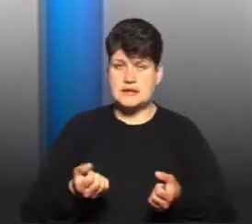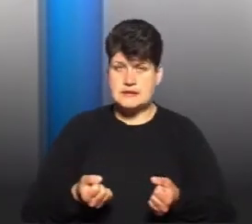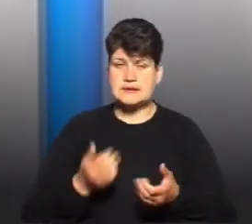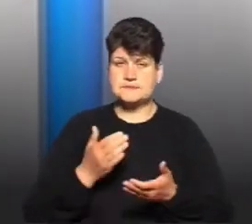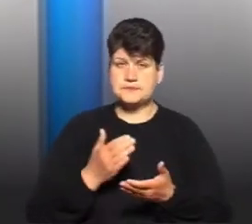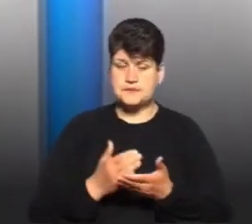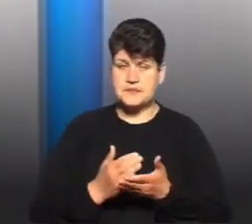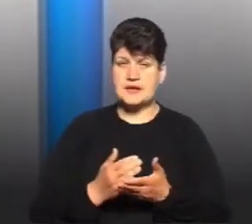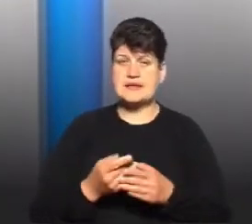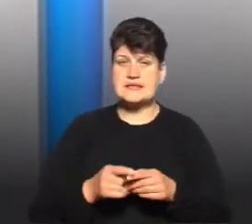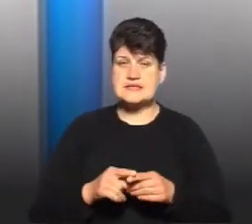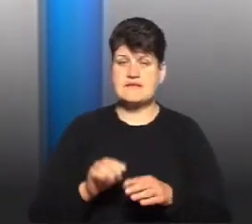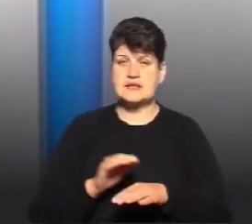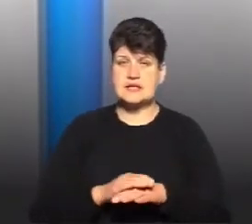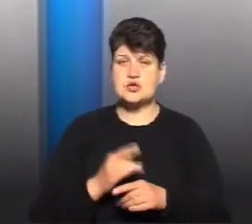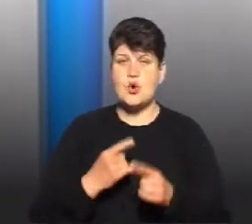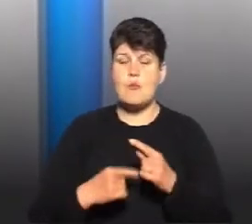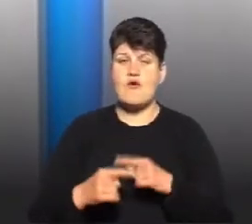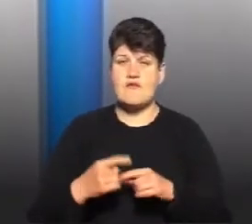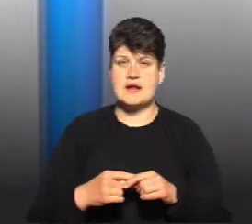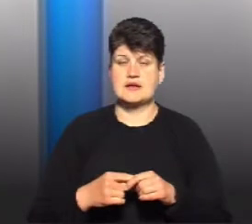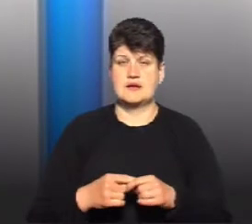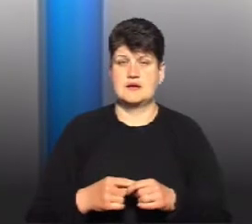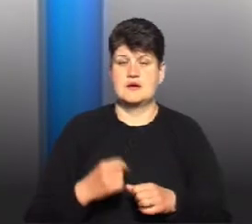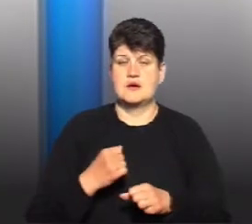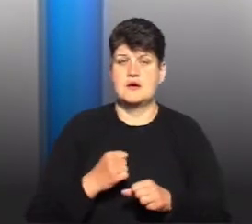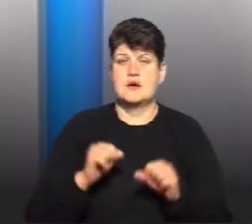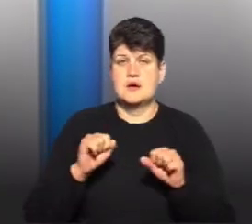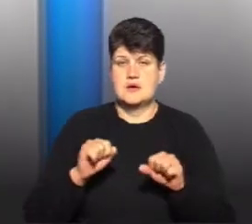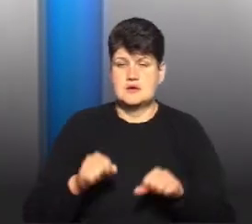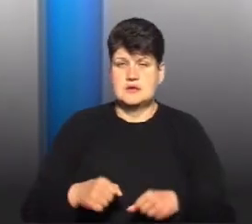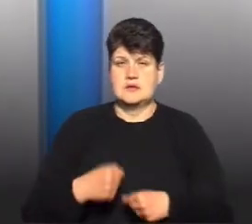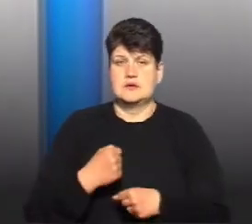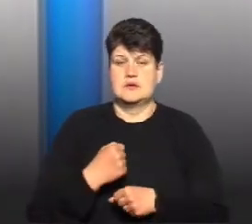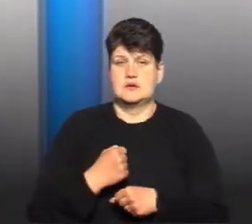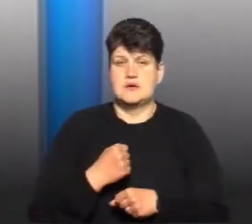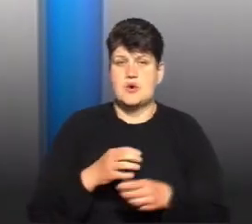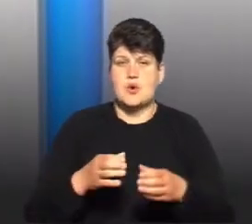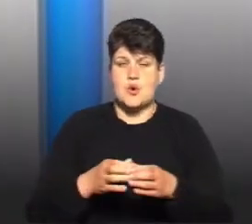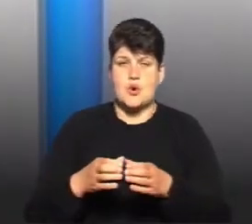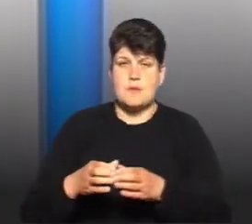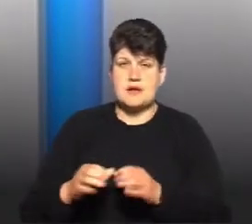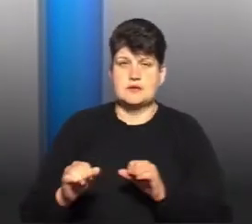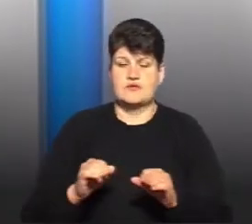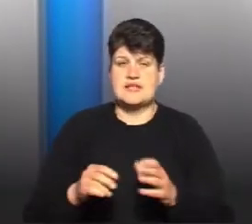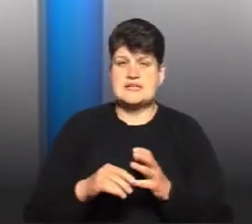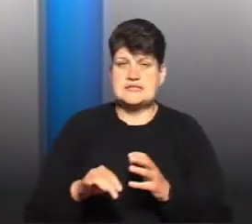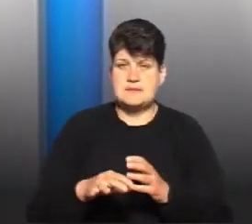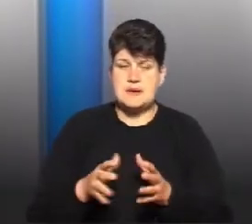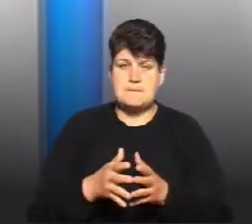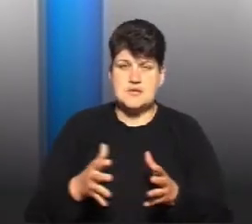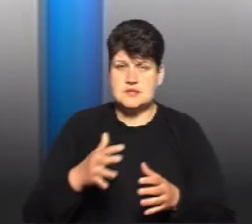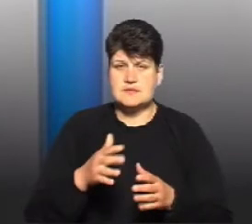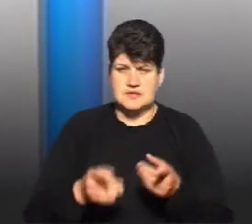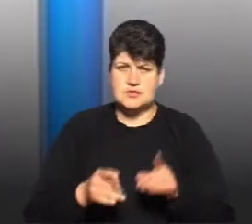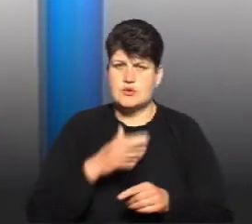є повернення повноважень громадам, колишнім сільським радам, щодо розпорядження землями. Тому що дійсно багато років, починаючи з